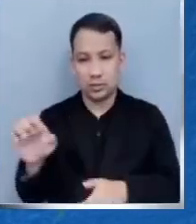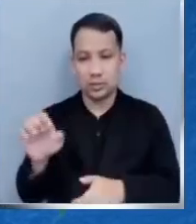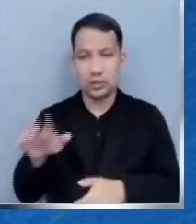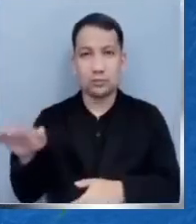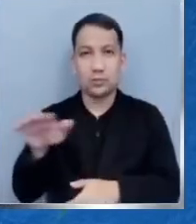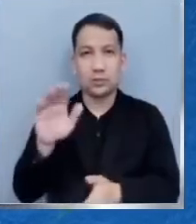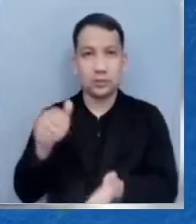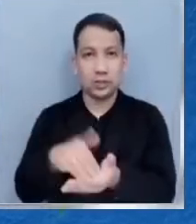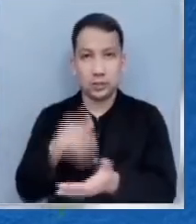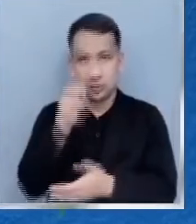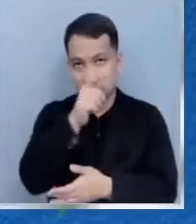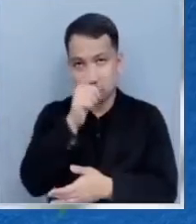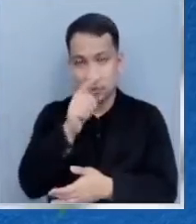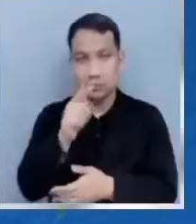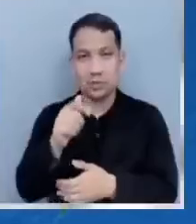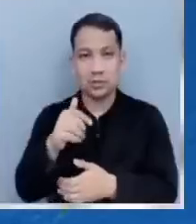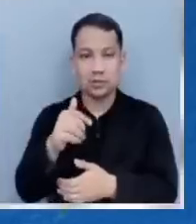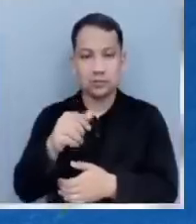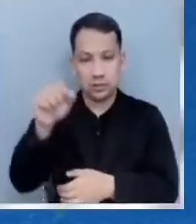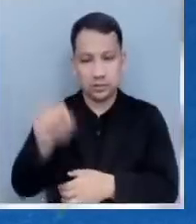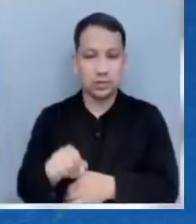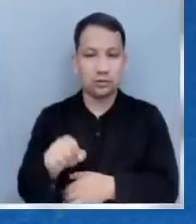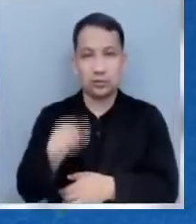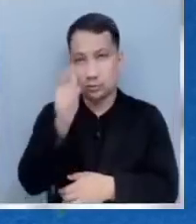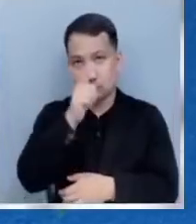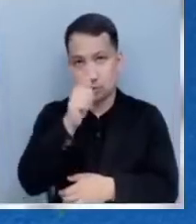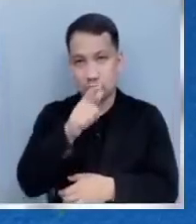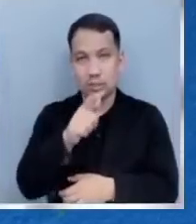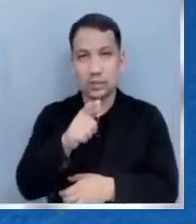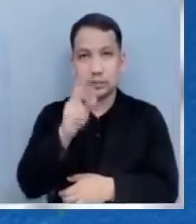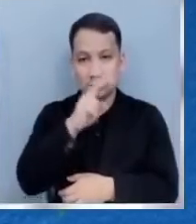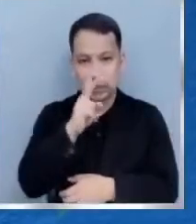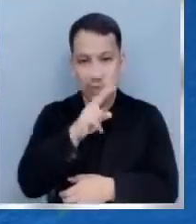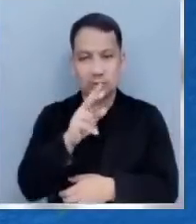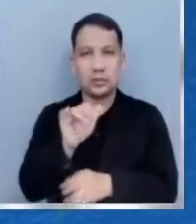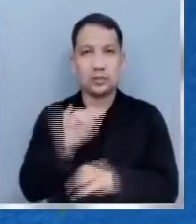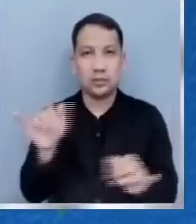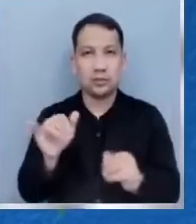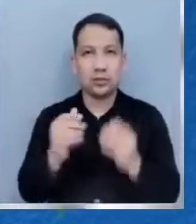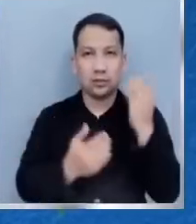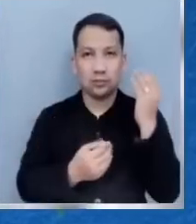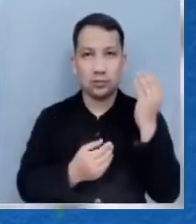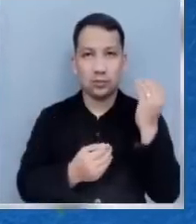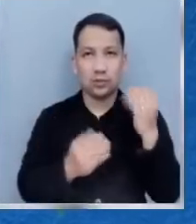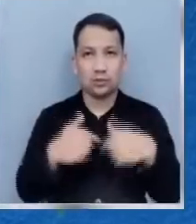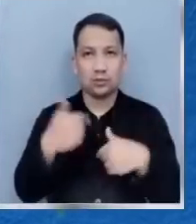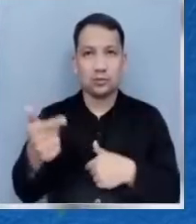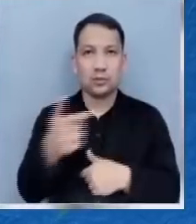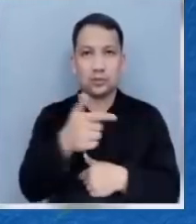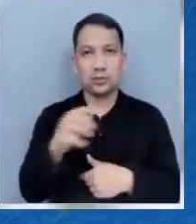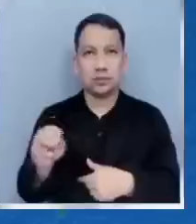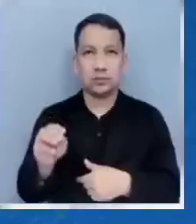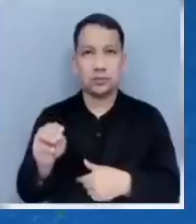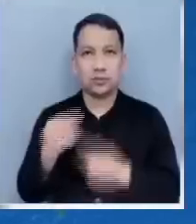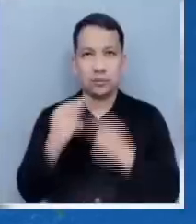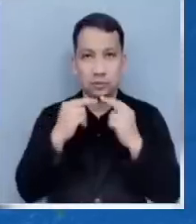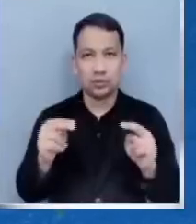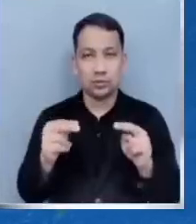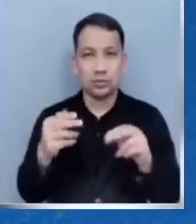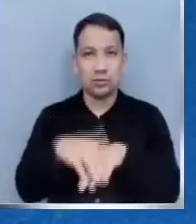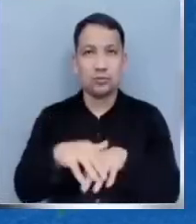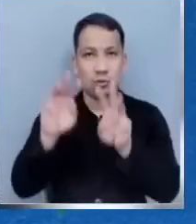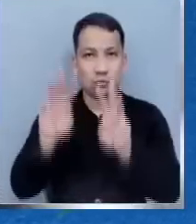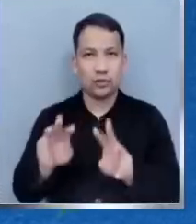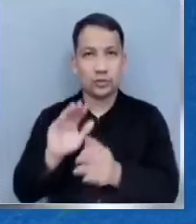Central Luzon, pati ang Southern Luzon at Visayas. Yan ang latest mula sa GMA Integrated News Weather